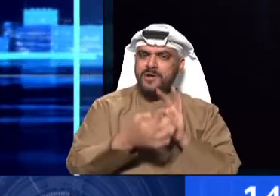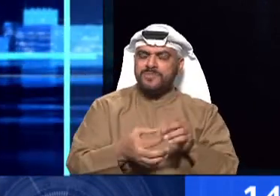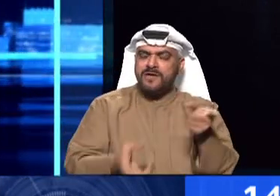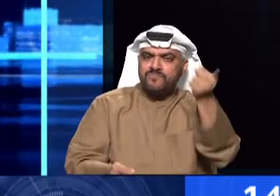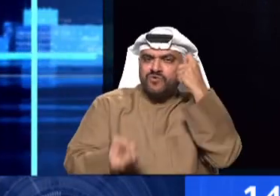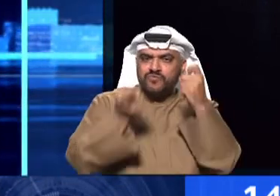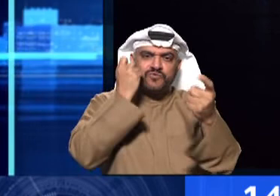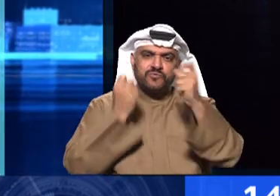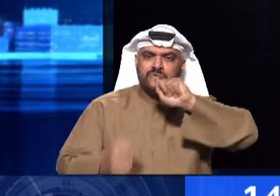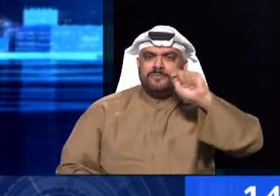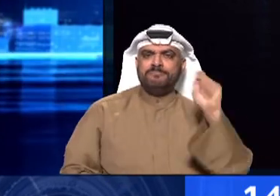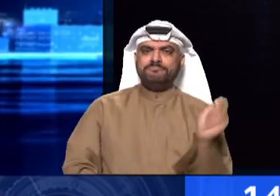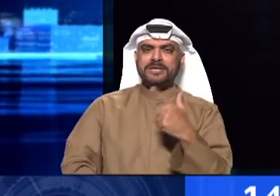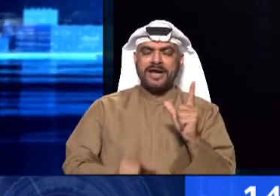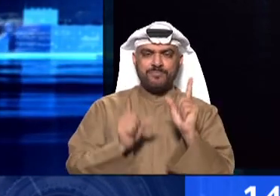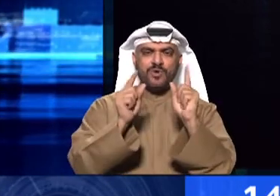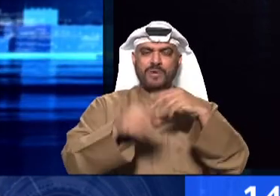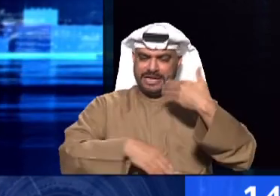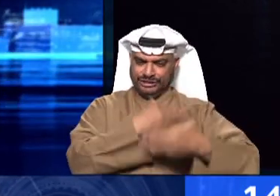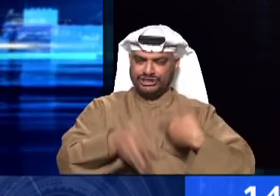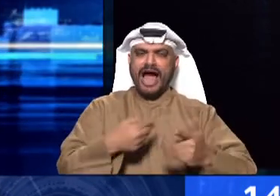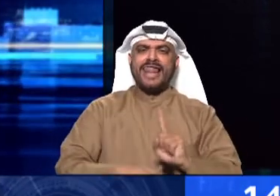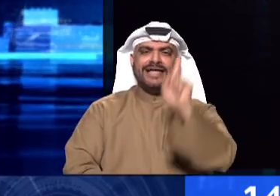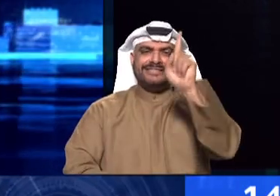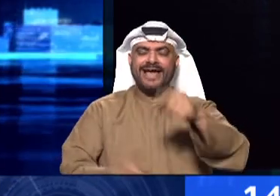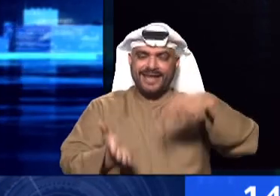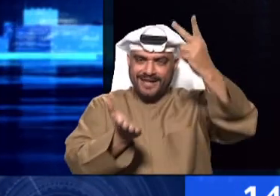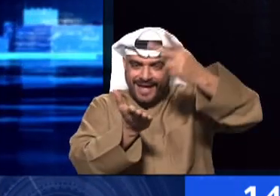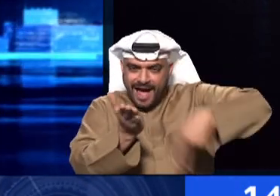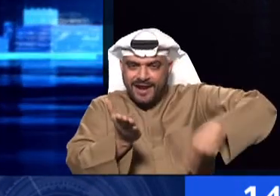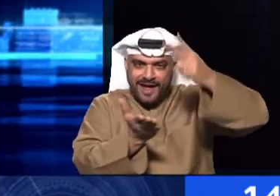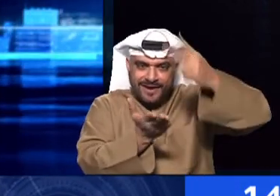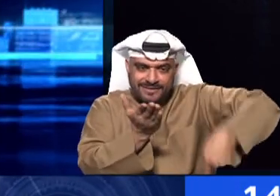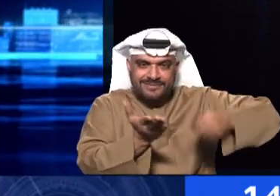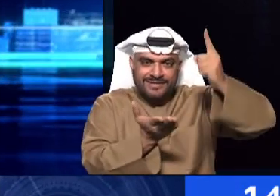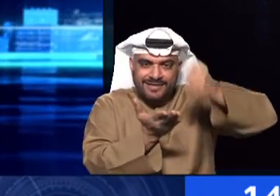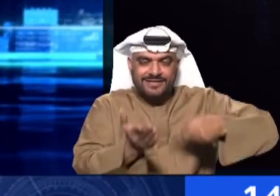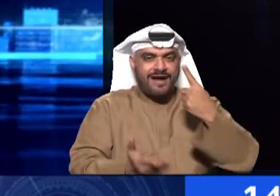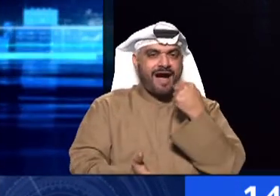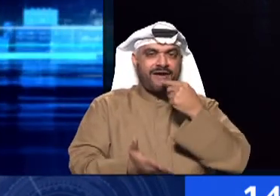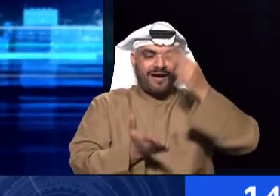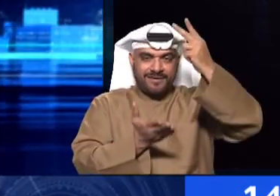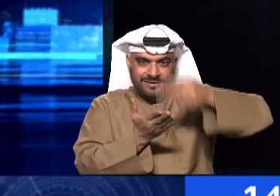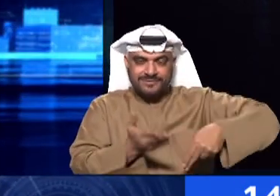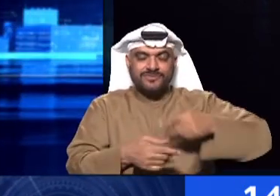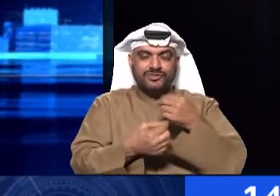منه مثل هذه الـ يعني القرارات التي تصب في المقام